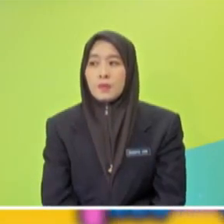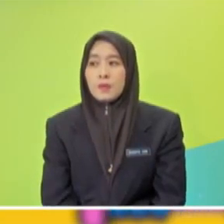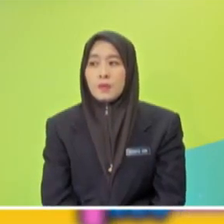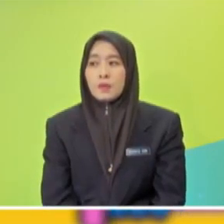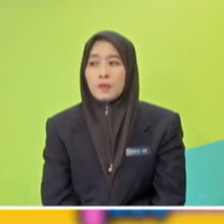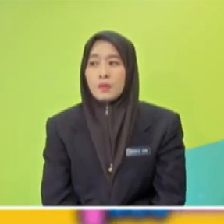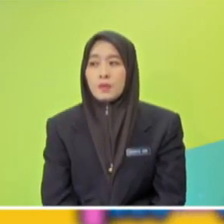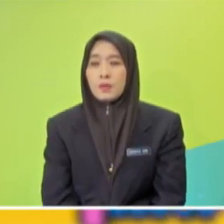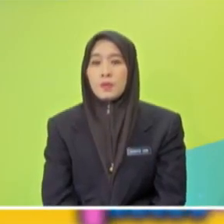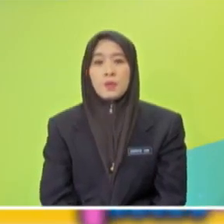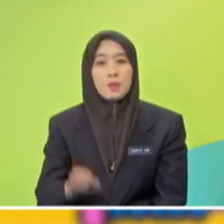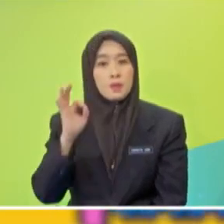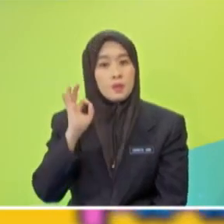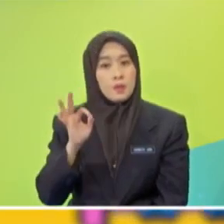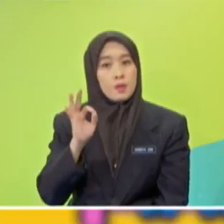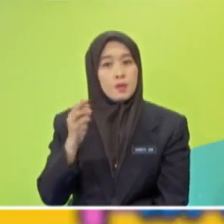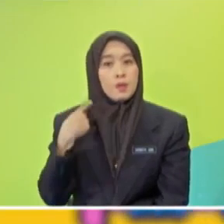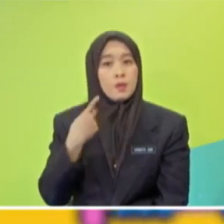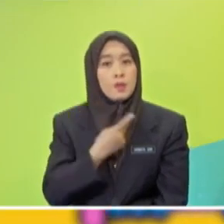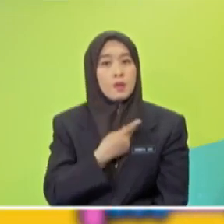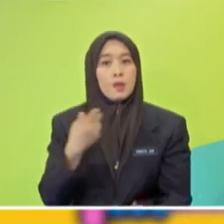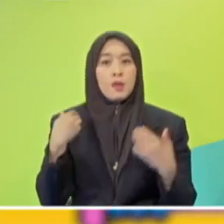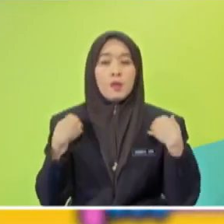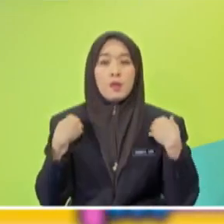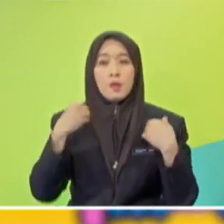sekarang kita ada seorang bonus